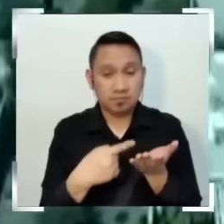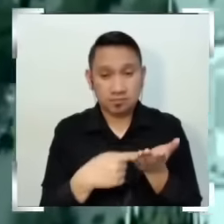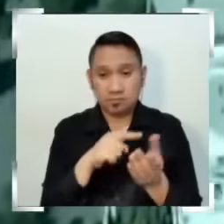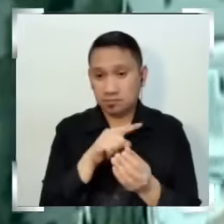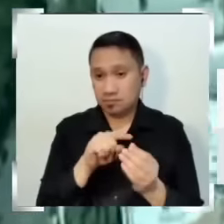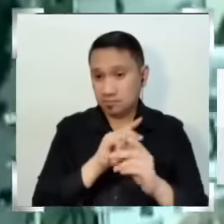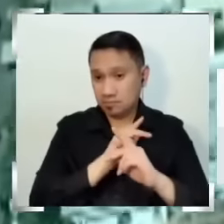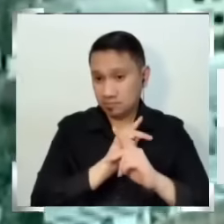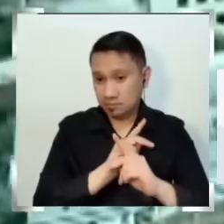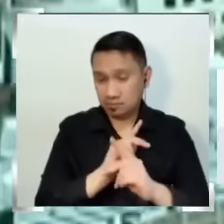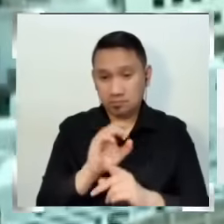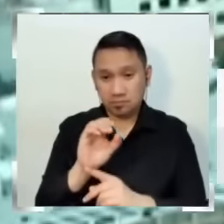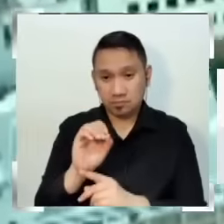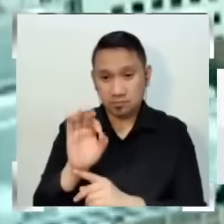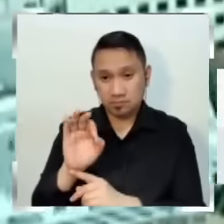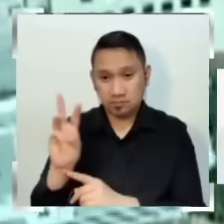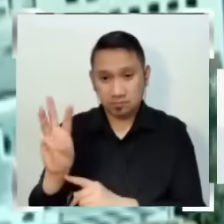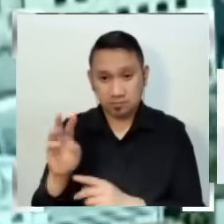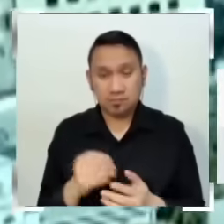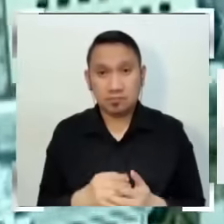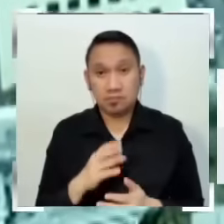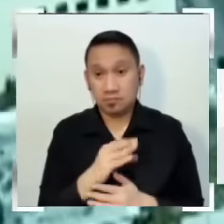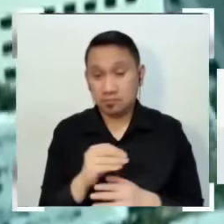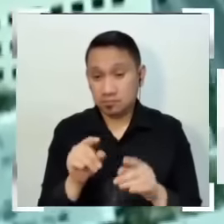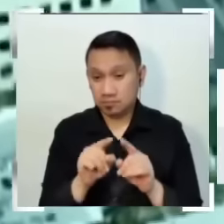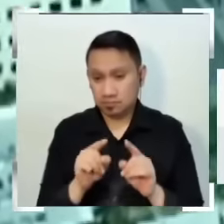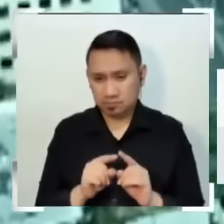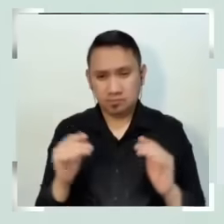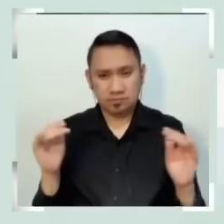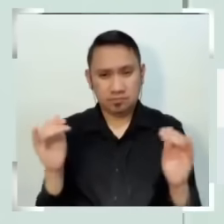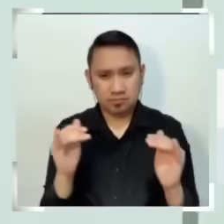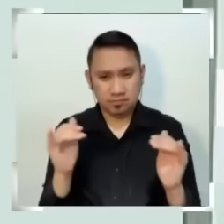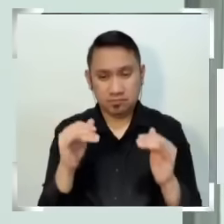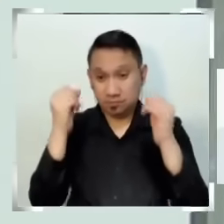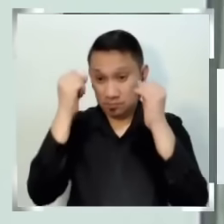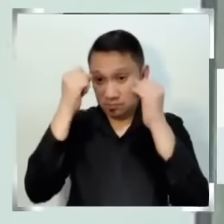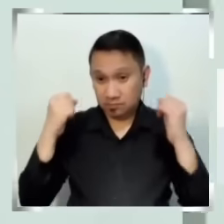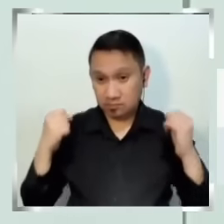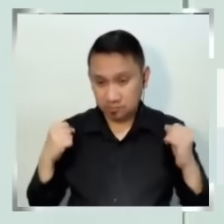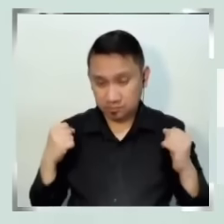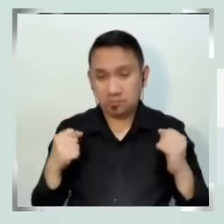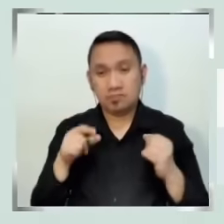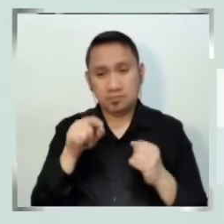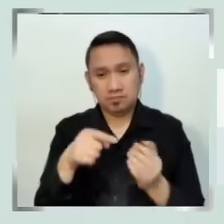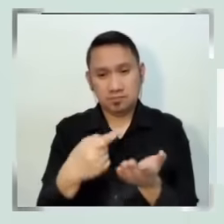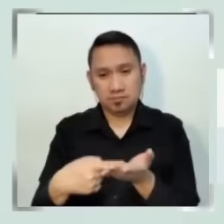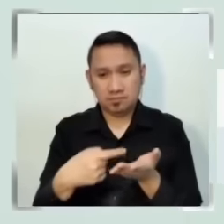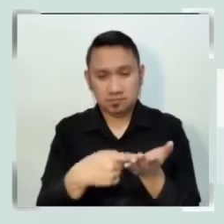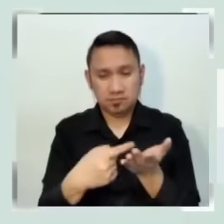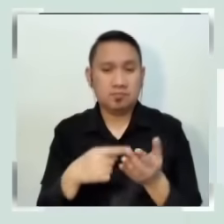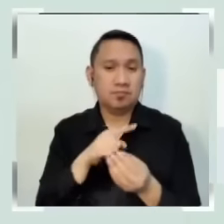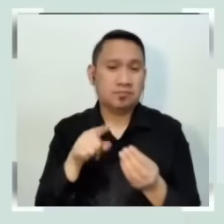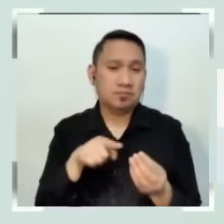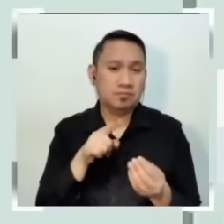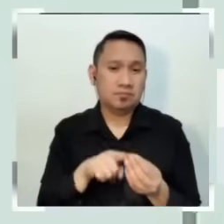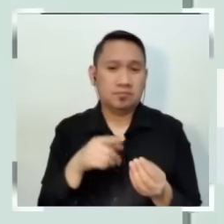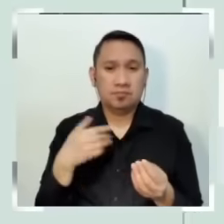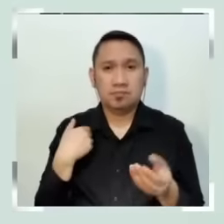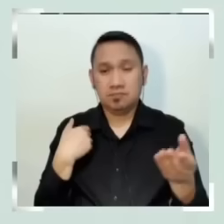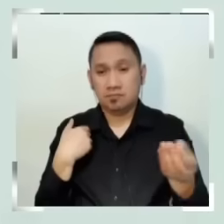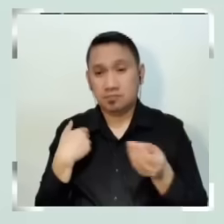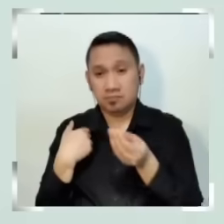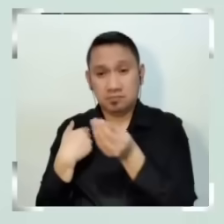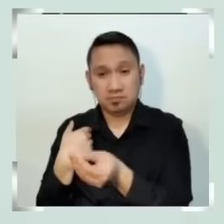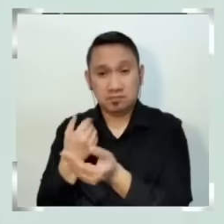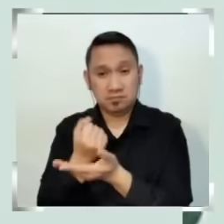OFW. May bilateral meeting din ng Pangulo sa Saudi kung saan inaasang tatalakayin ang hindi pa rin naibibigay na sahod ng